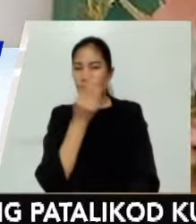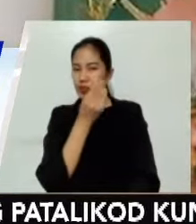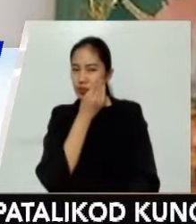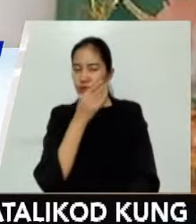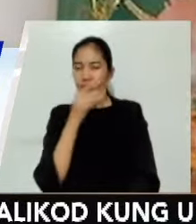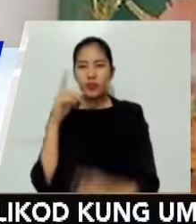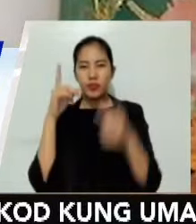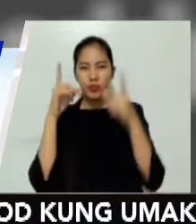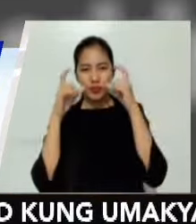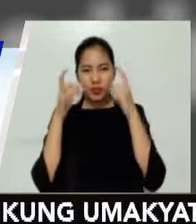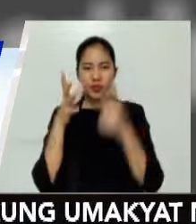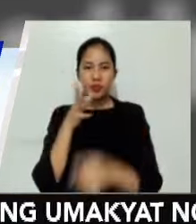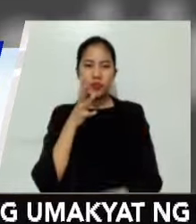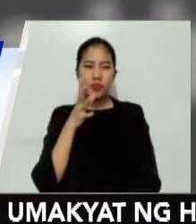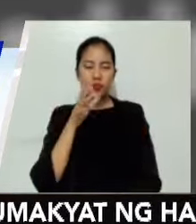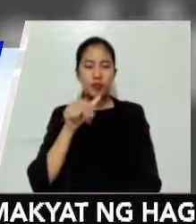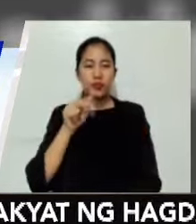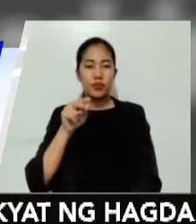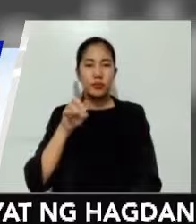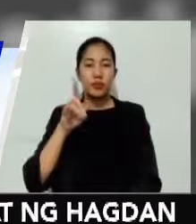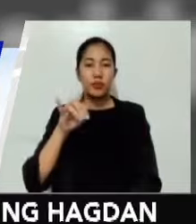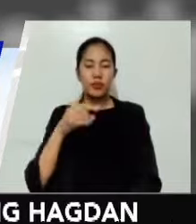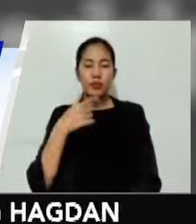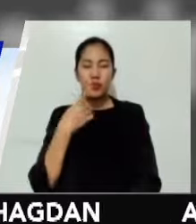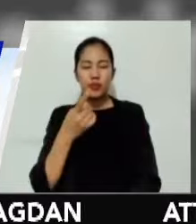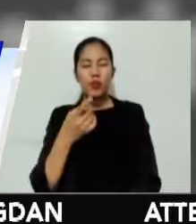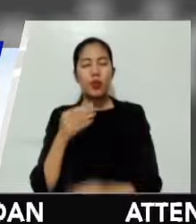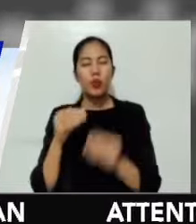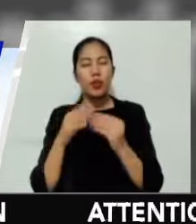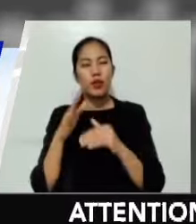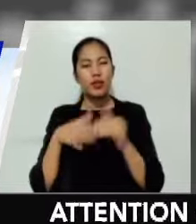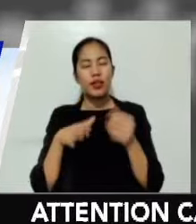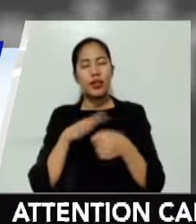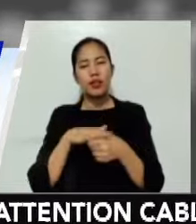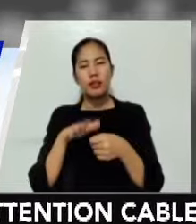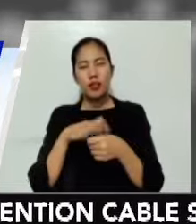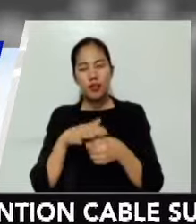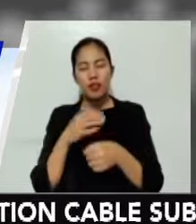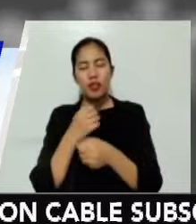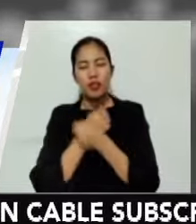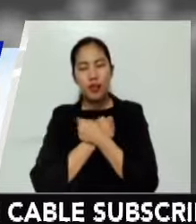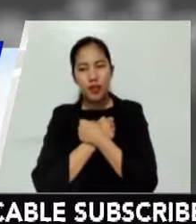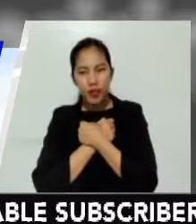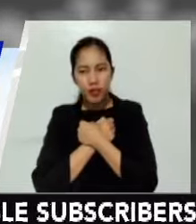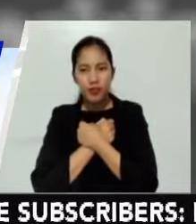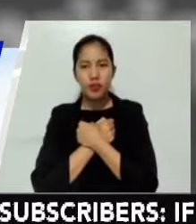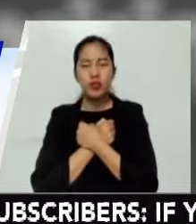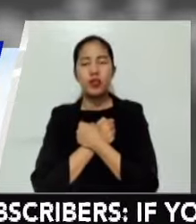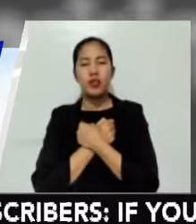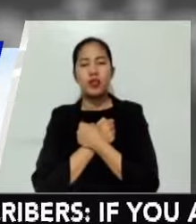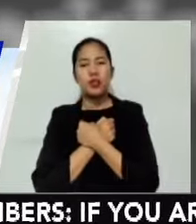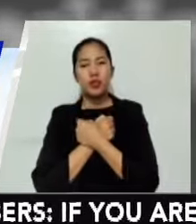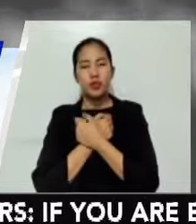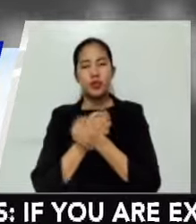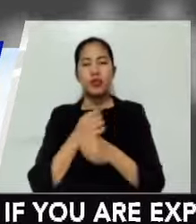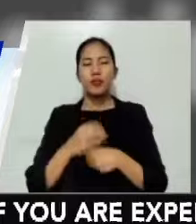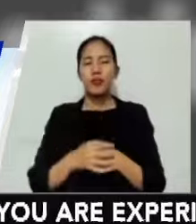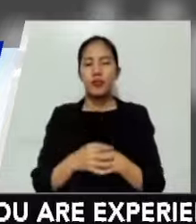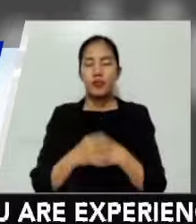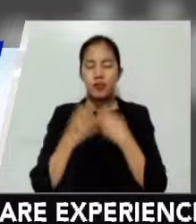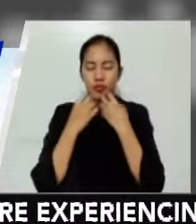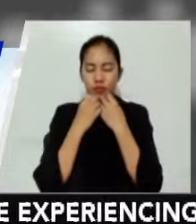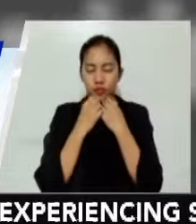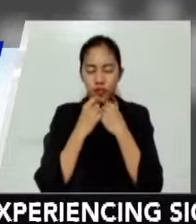Sabi ni Andy, higit pa sa sapat ang iniwang pagmamahal ni Jacqueline para hindi sila mangulila. Nagpasalamat din si Andy